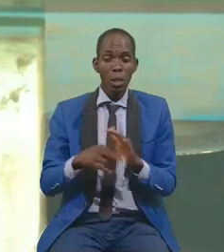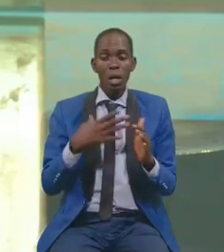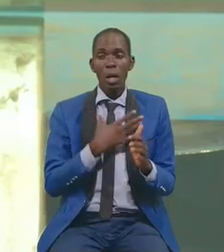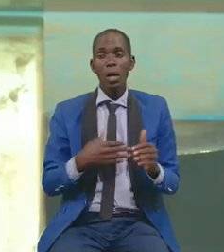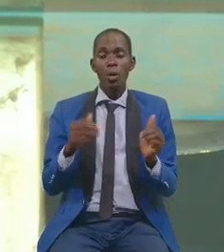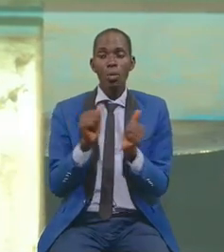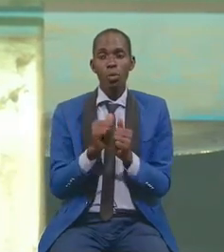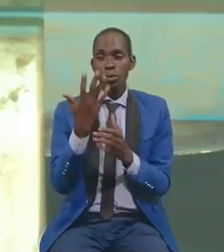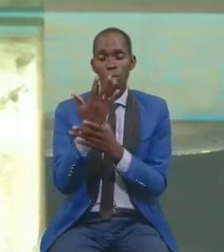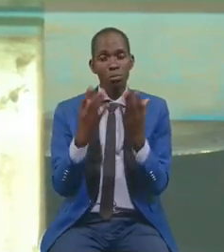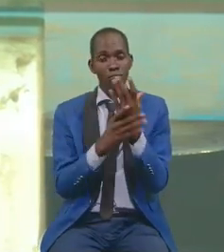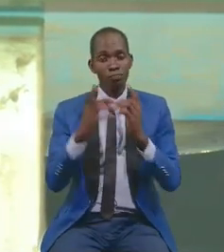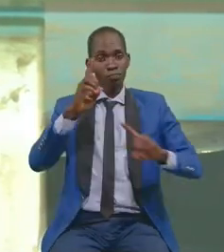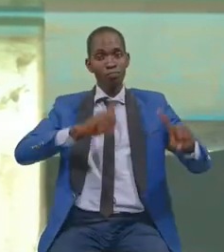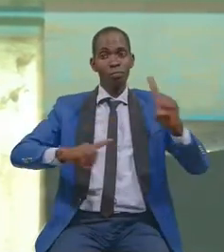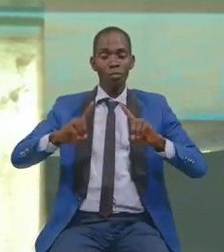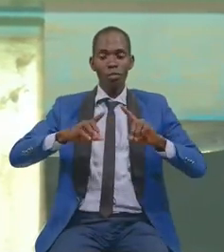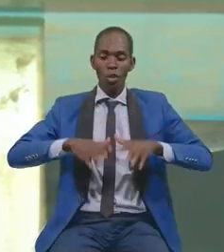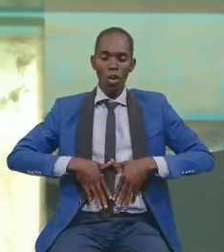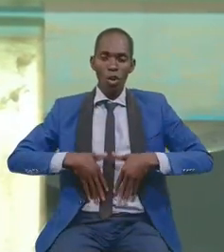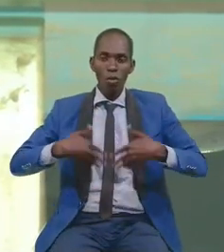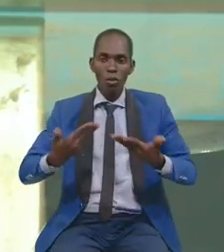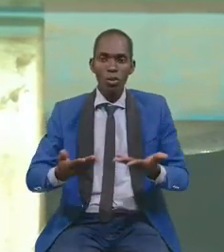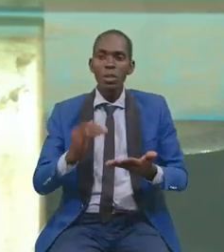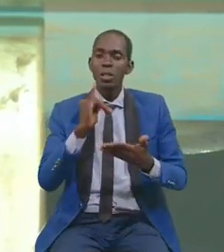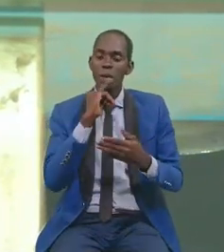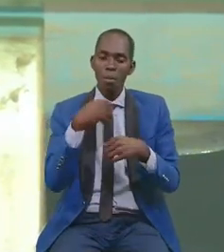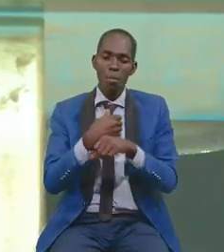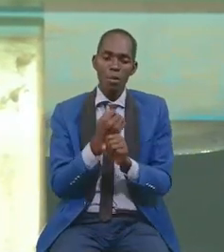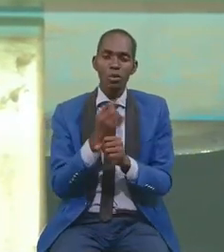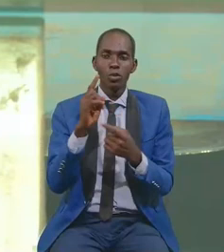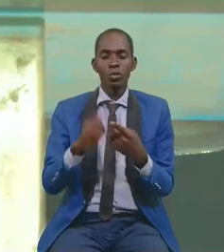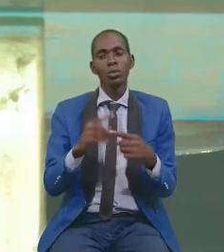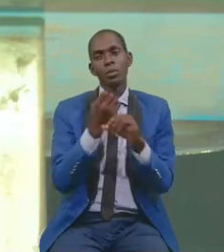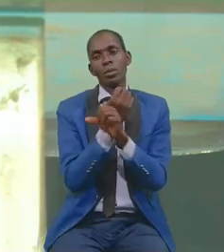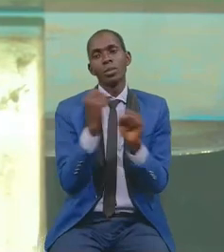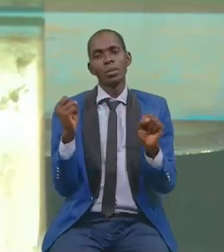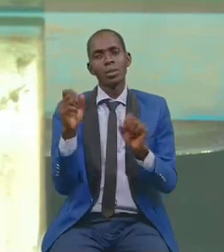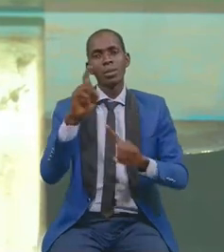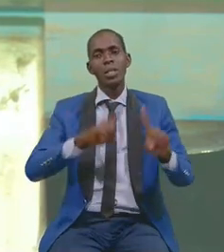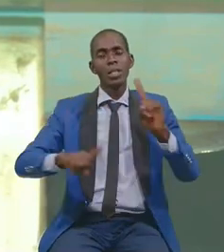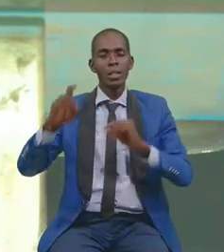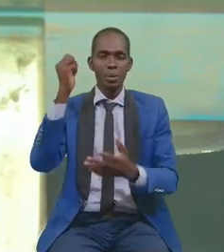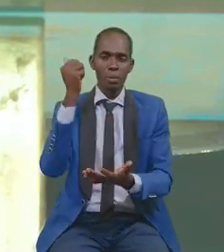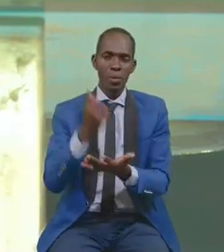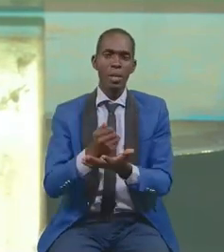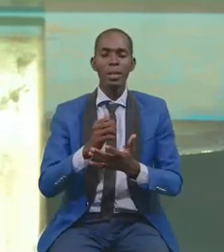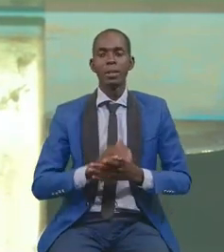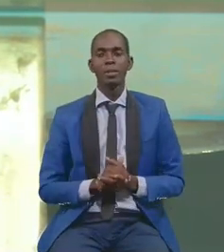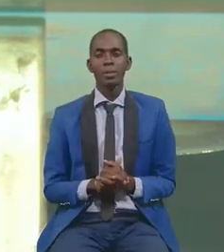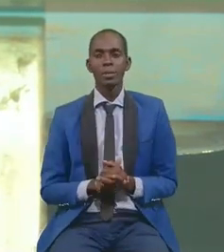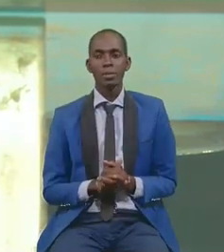bouche qu'on parvient au salut. Y a-t-il un amen là-bas?